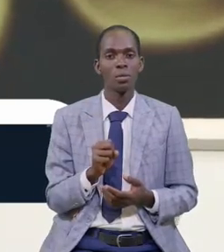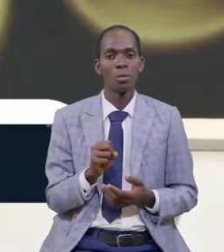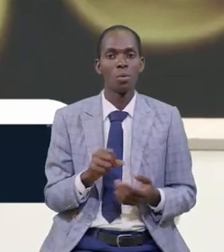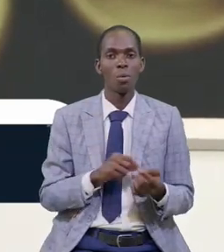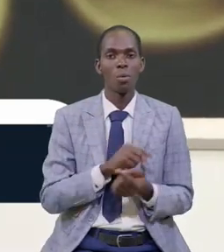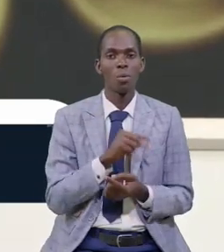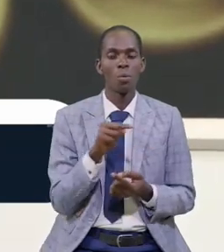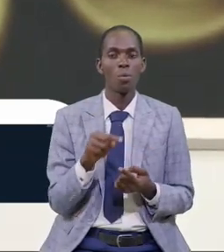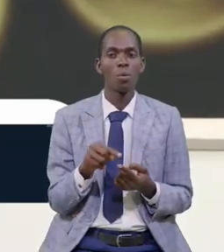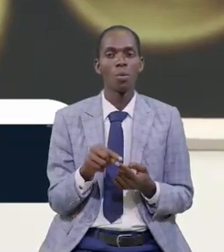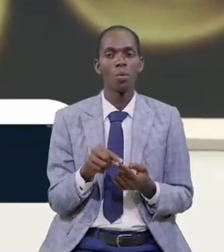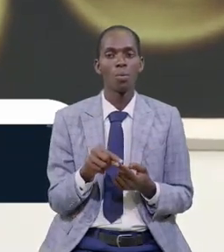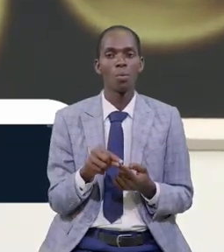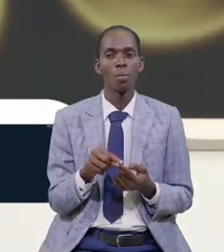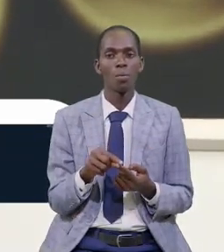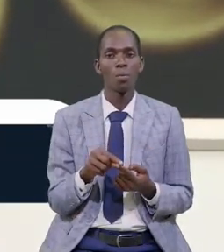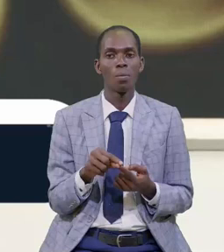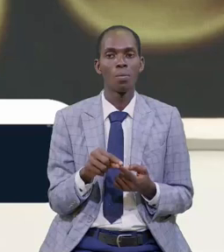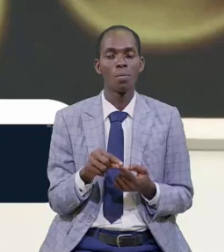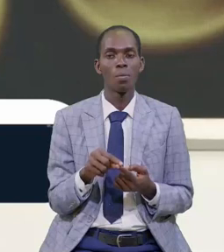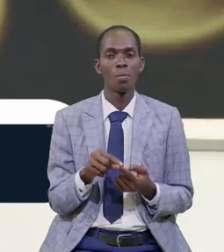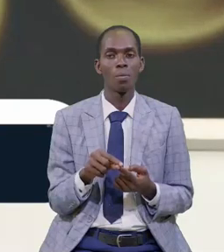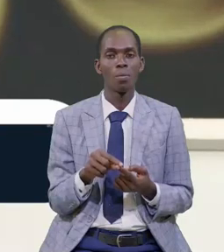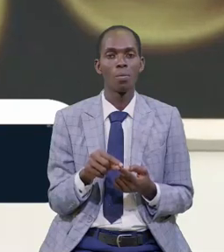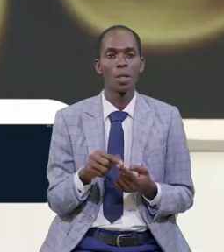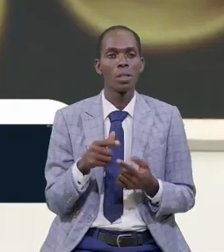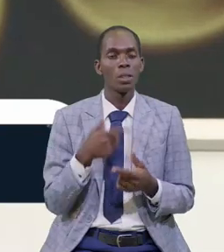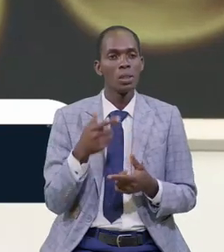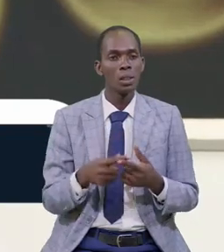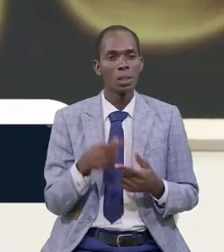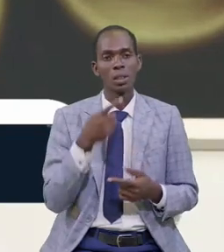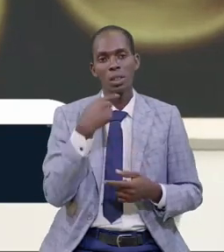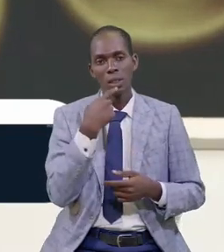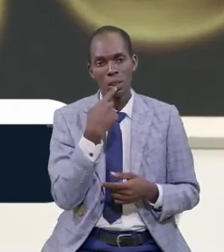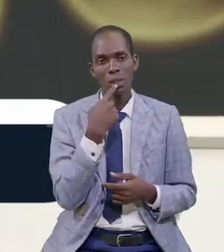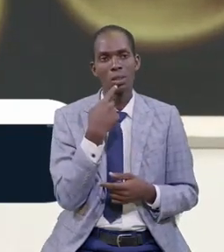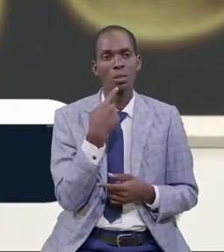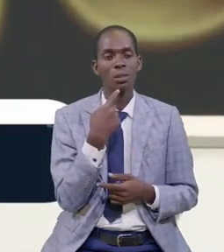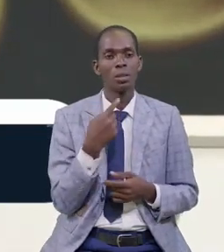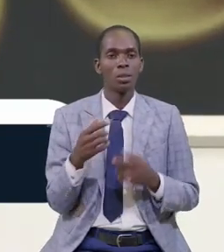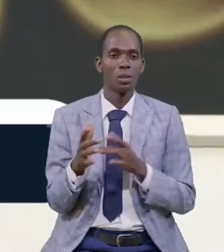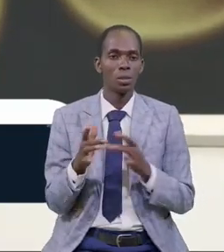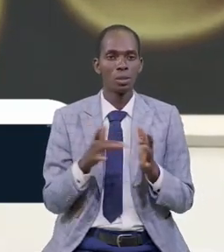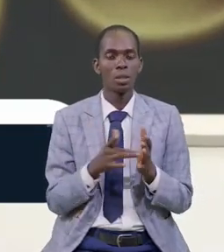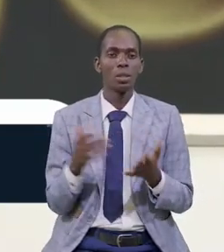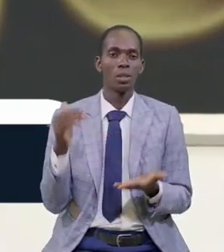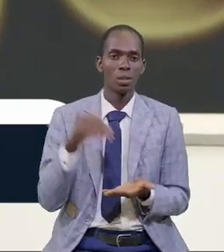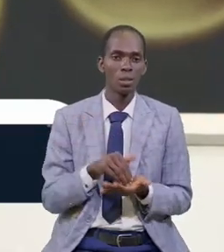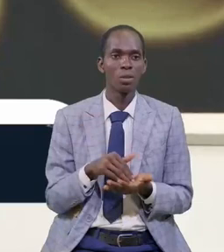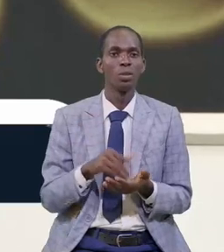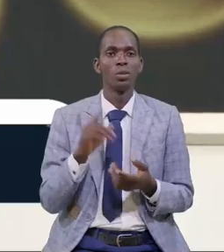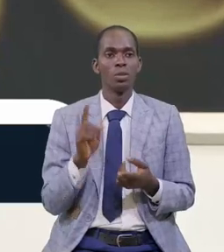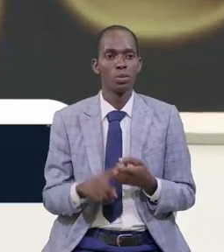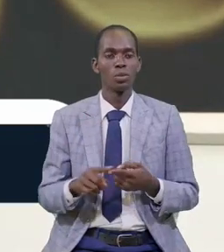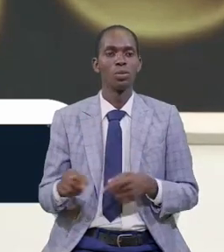12 Jean 8 verset 12 Jésus leur parla de nouveau et